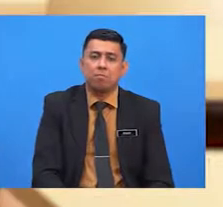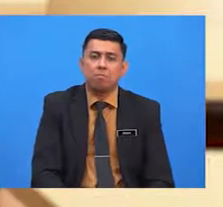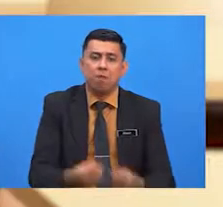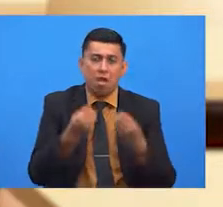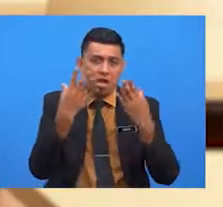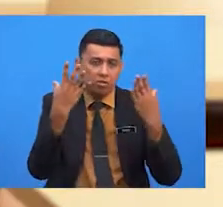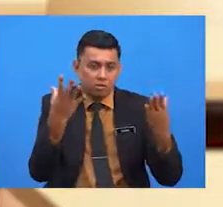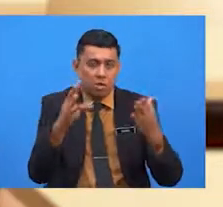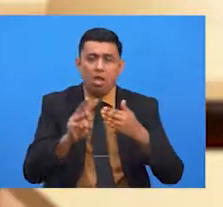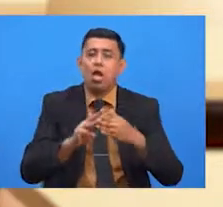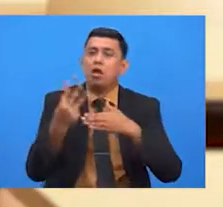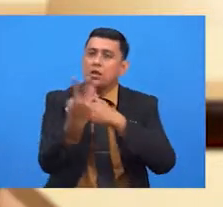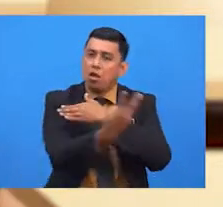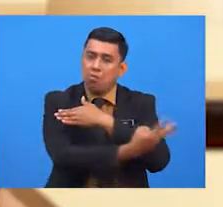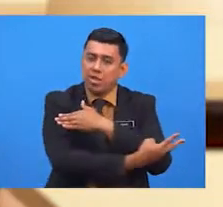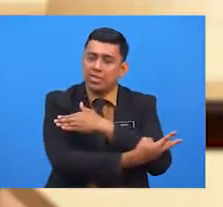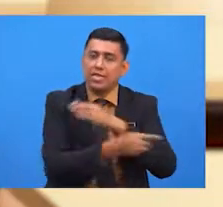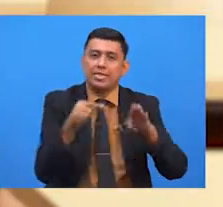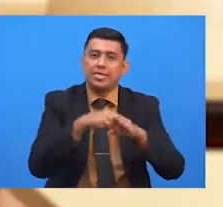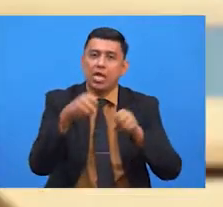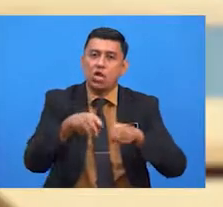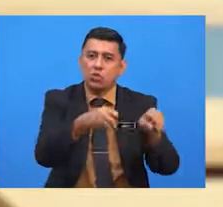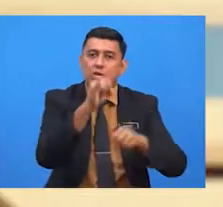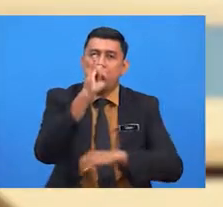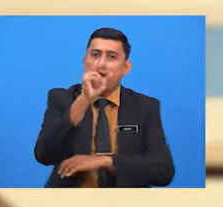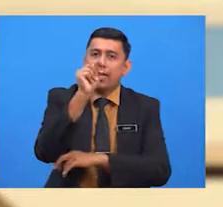Mohenjo-Daro di sungai Indus.